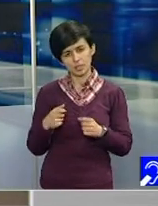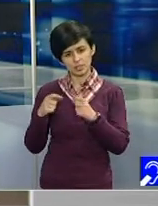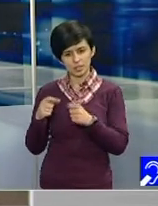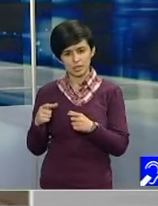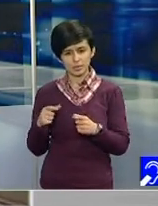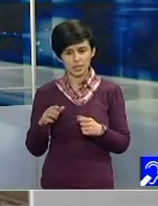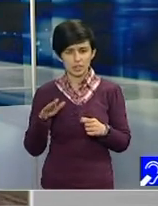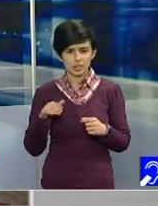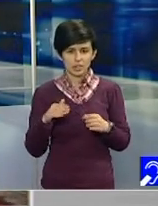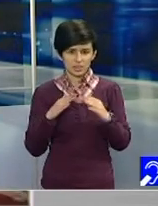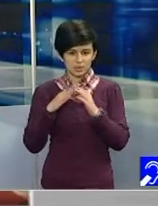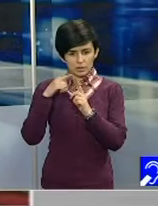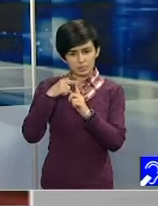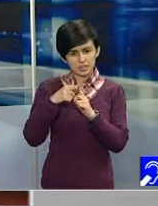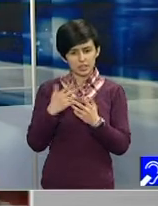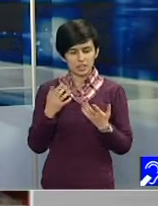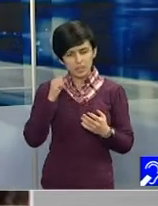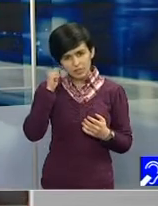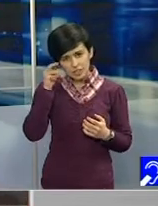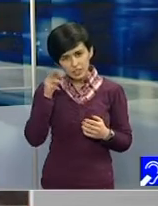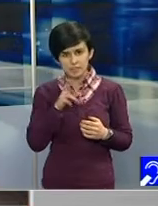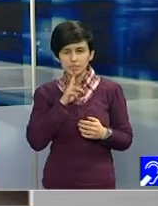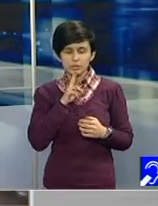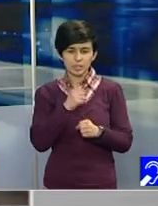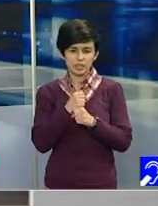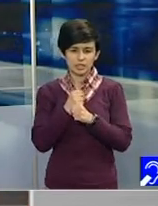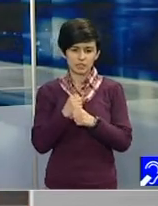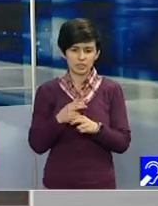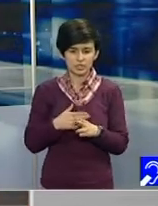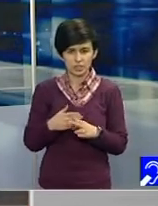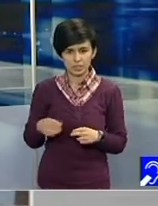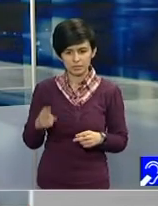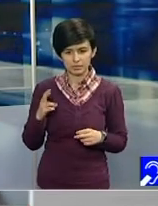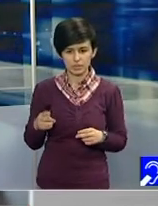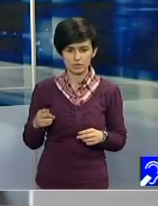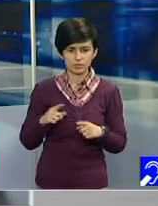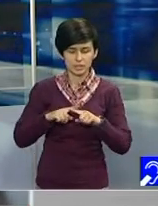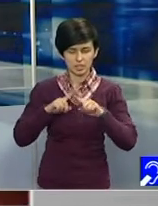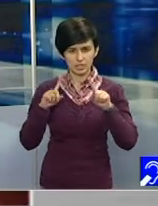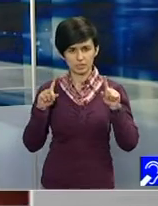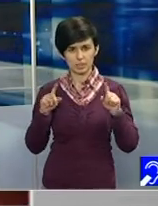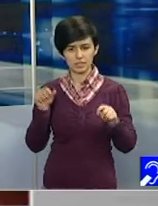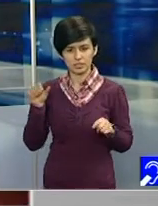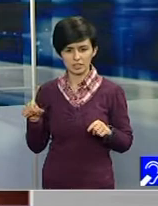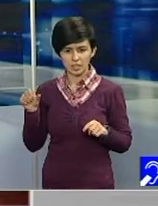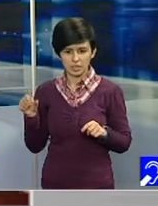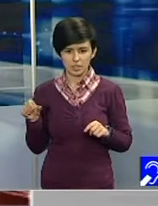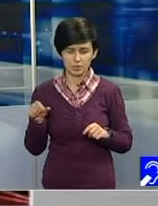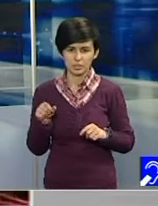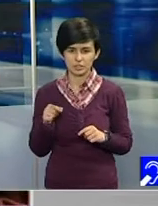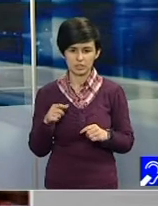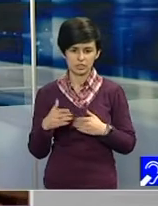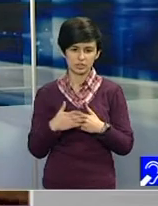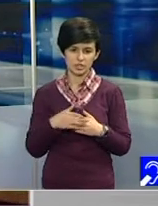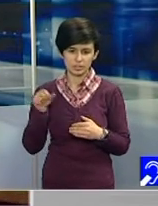centrului găzduiește o capelă unde în fiecare zi un preot oficiază slujba de dimineață, iar măicuțele sunt alături de cei care nu se pot deplasa.